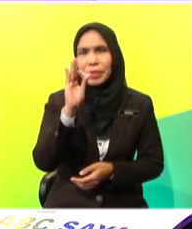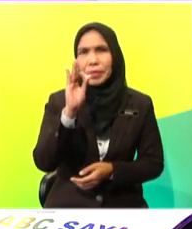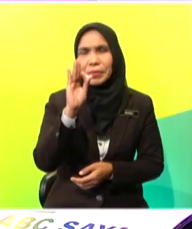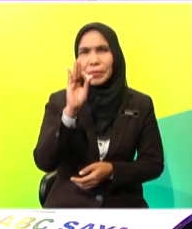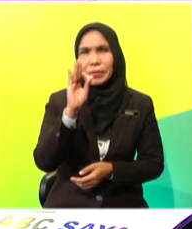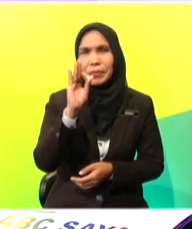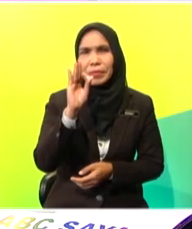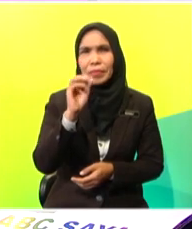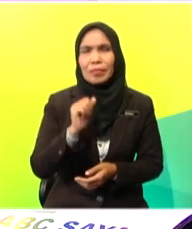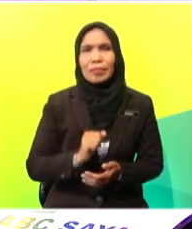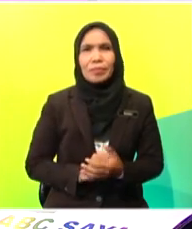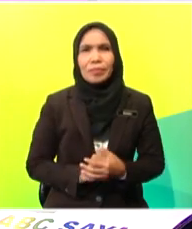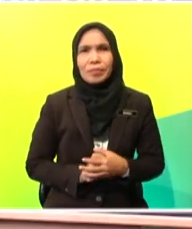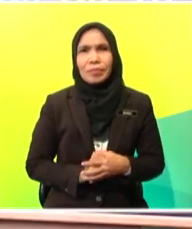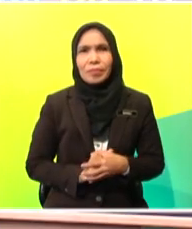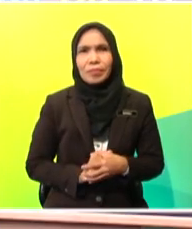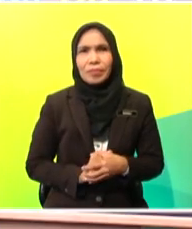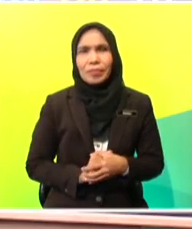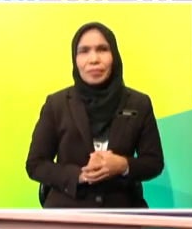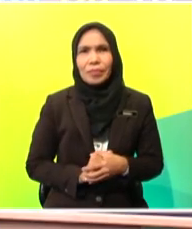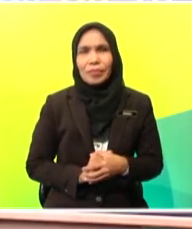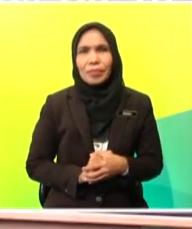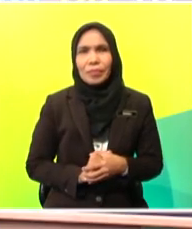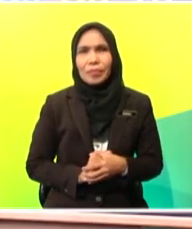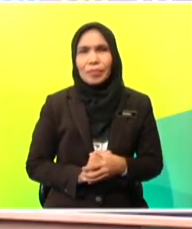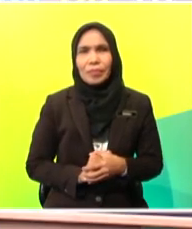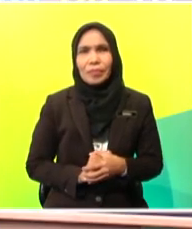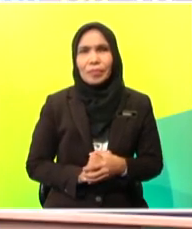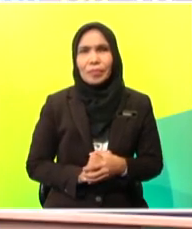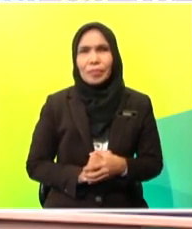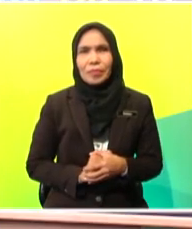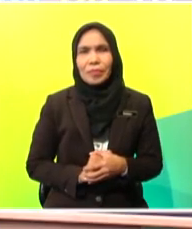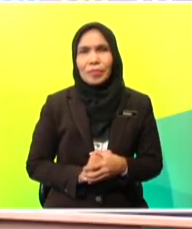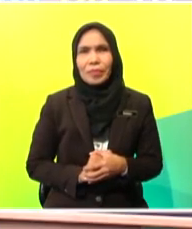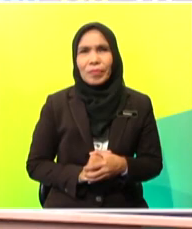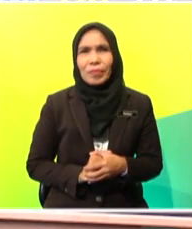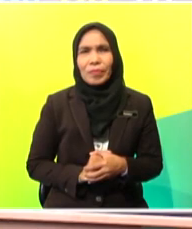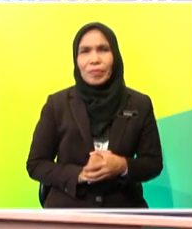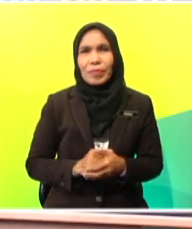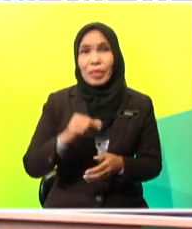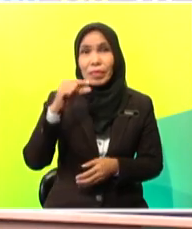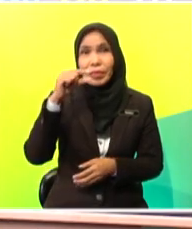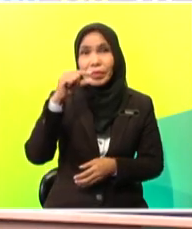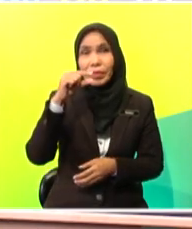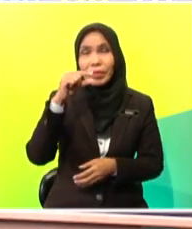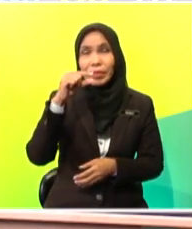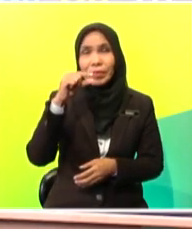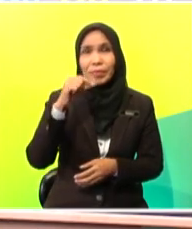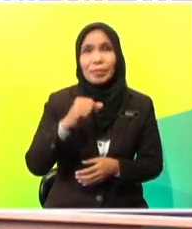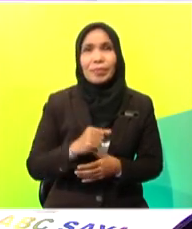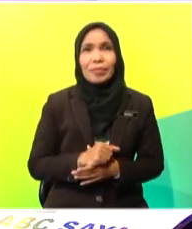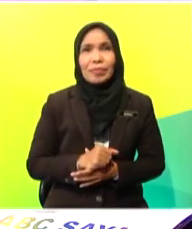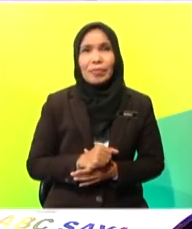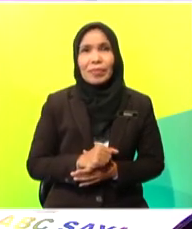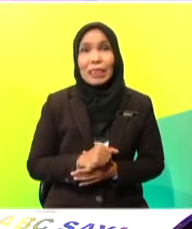sofa2 bunyi keluarkan angin deket2 di gigi kan Oke Ji enggak